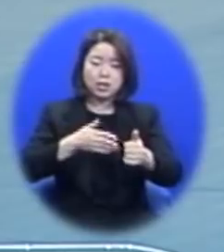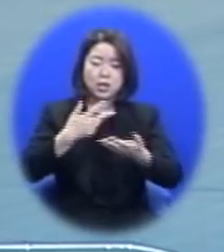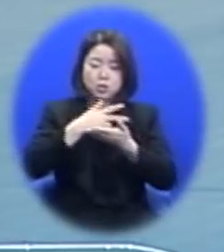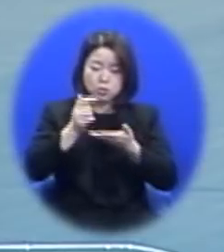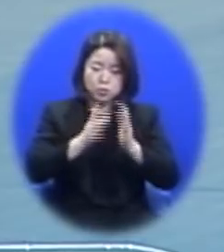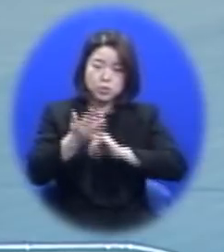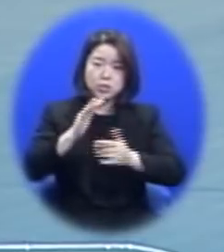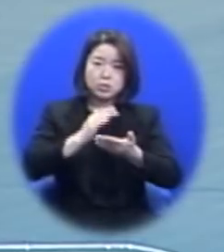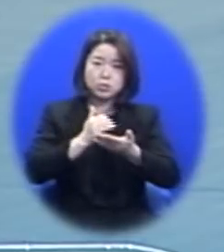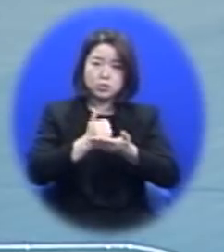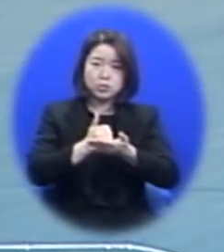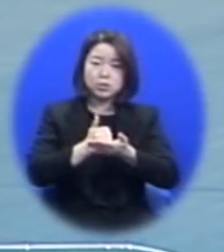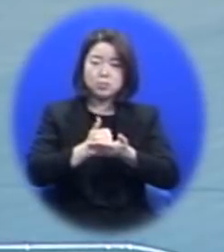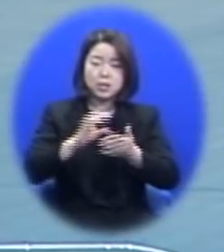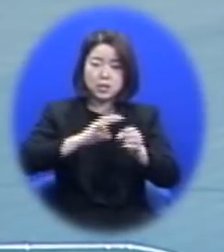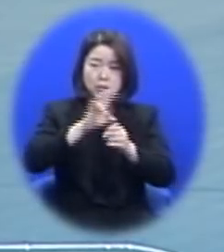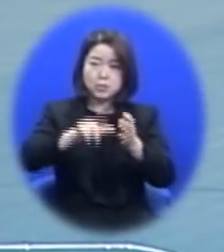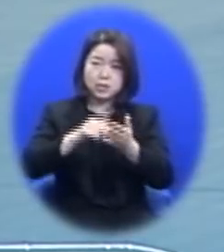24시간 바라보며 사십시오.